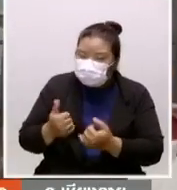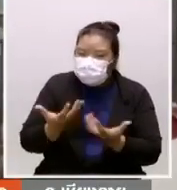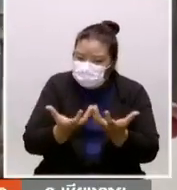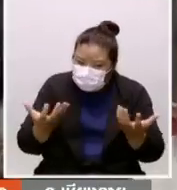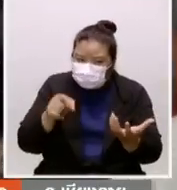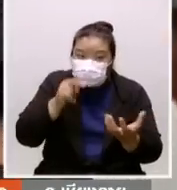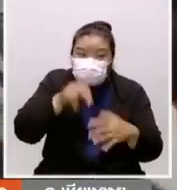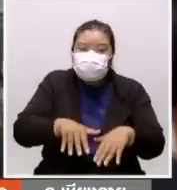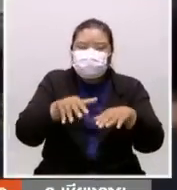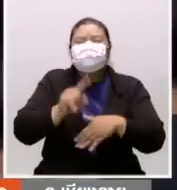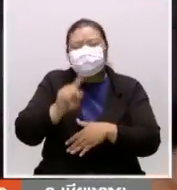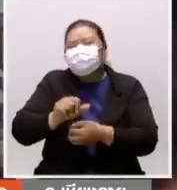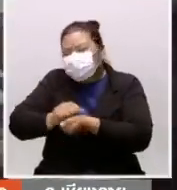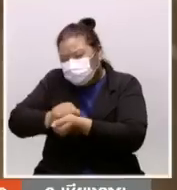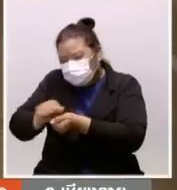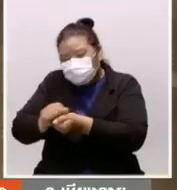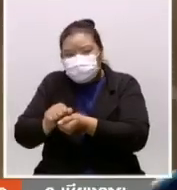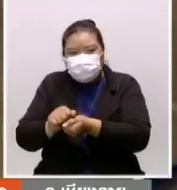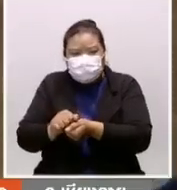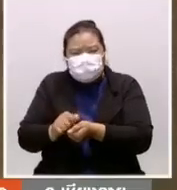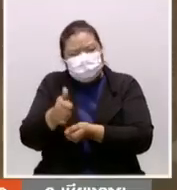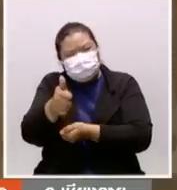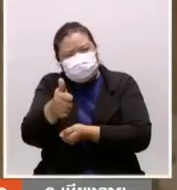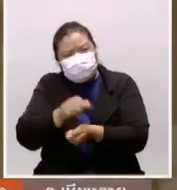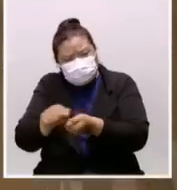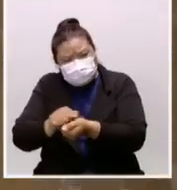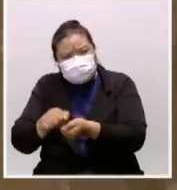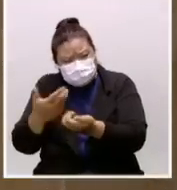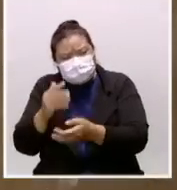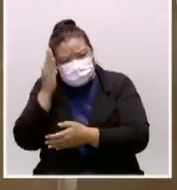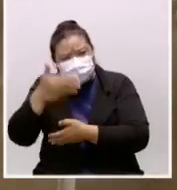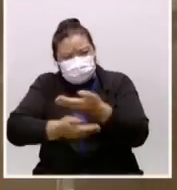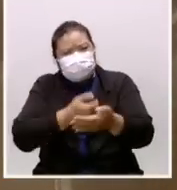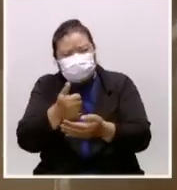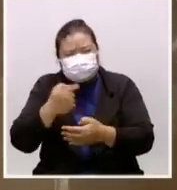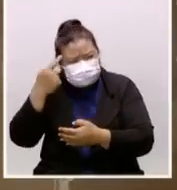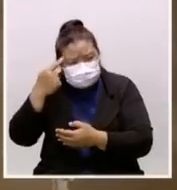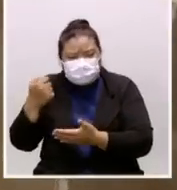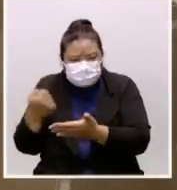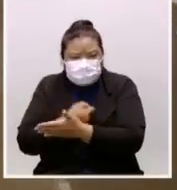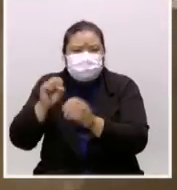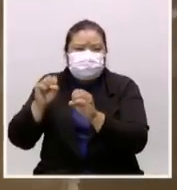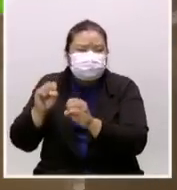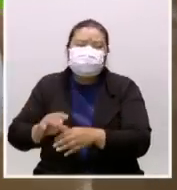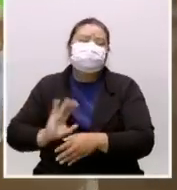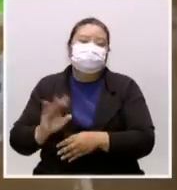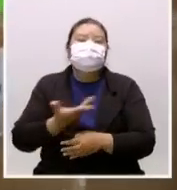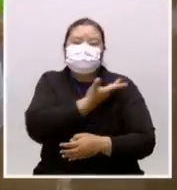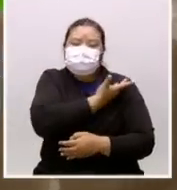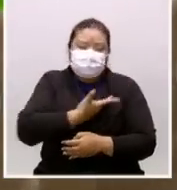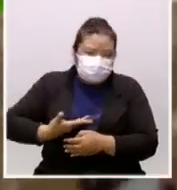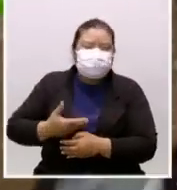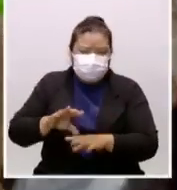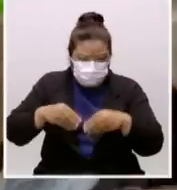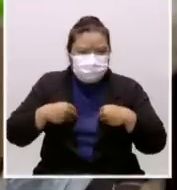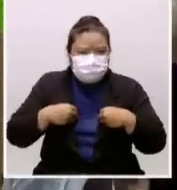วมเนี่ยต้องนำไปทำความสะอาดก่อนทุกอย่างเนี่ยยังใช้การได้ดีนะครับแล้วก็แน่นอนดีกว่าเอาไปทิ้งยอมขายเลยแม้ว่าจะขาดทุนก็ตามส่